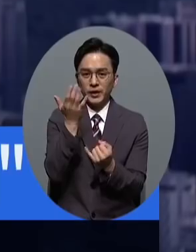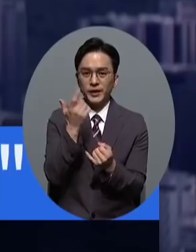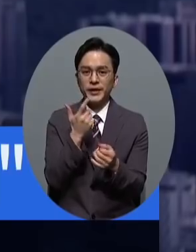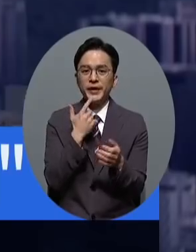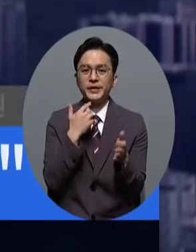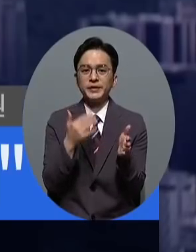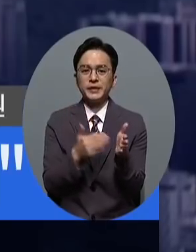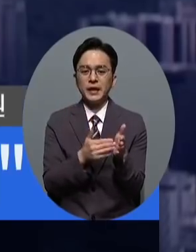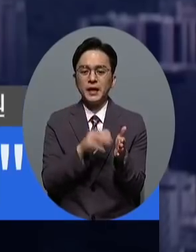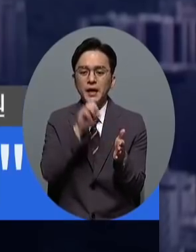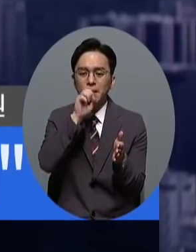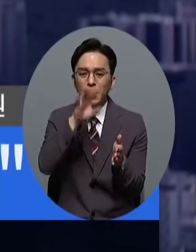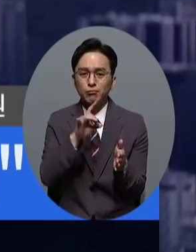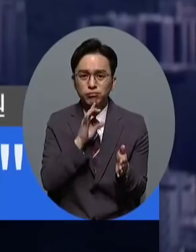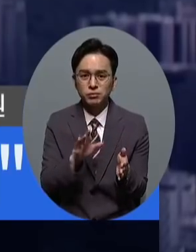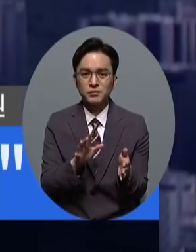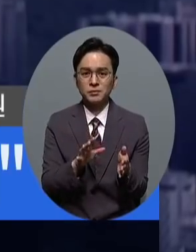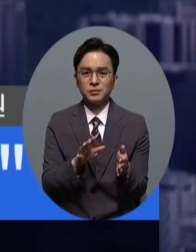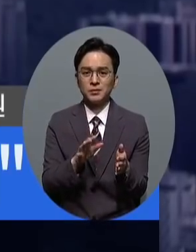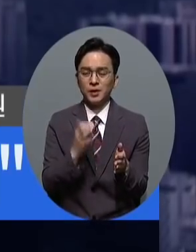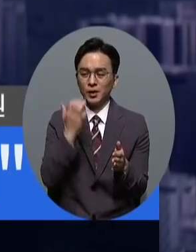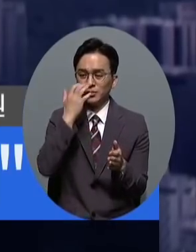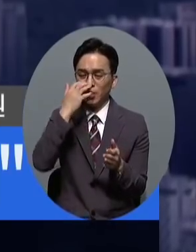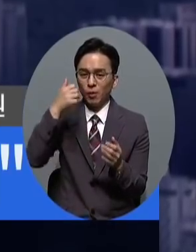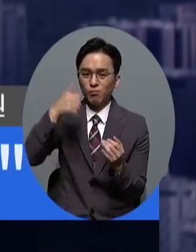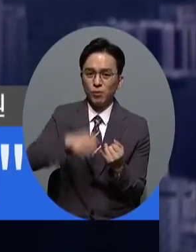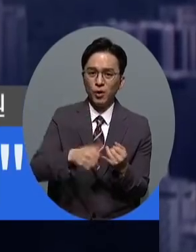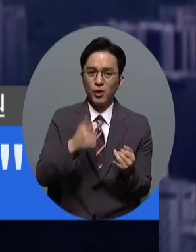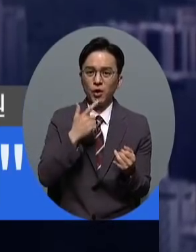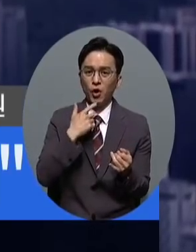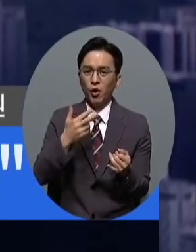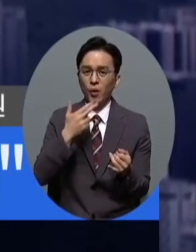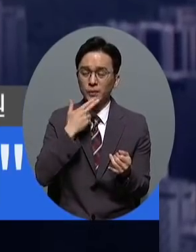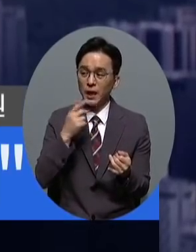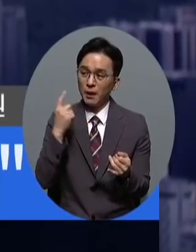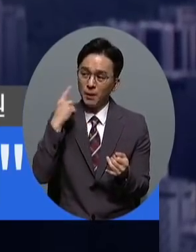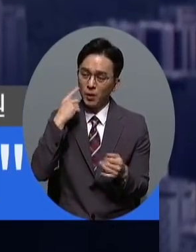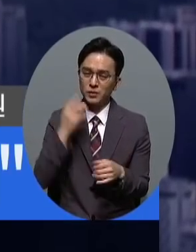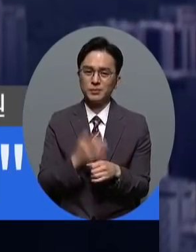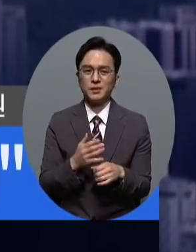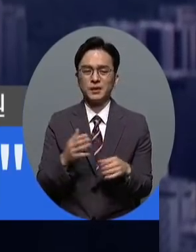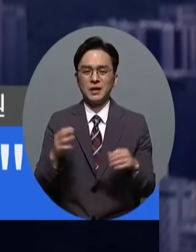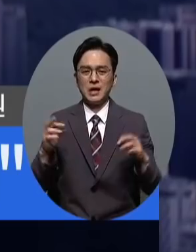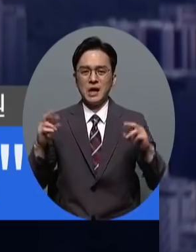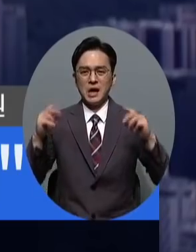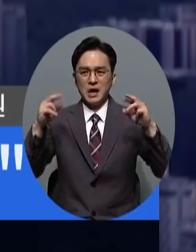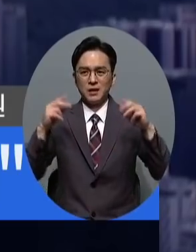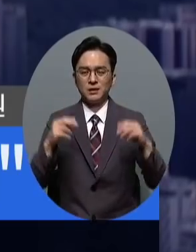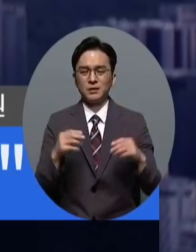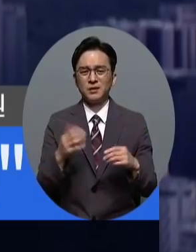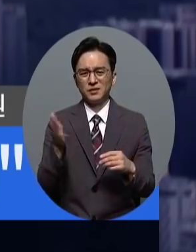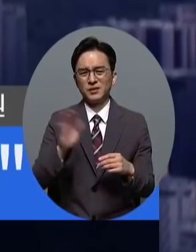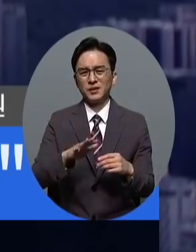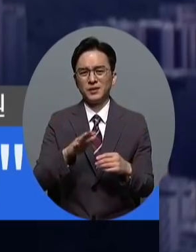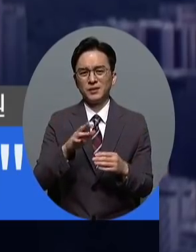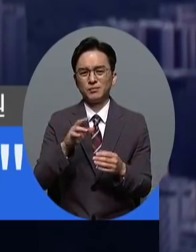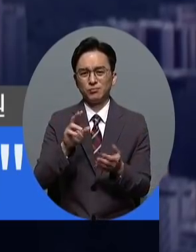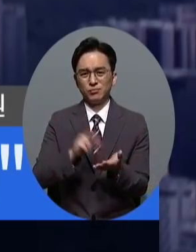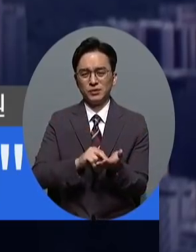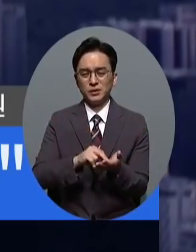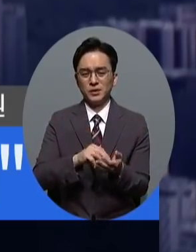이 부분이 허위라고 이야기를 하는데요. 사실 지금 뭐 서울 전 시장의 입장은 이미 극단적인 선택을 해서 예. 우리